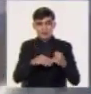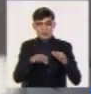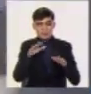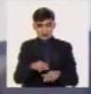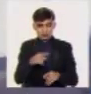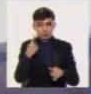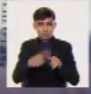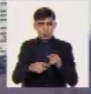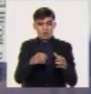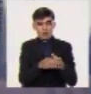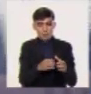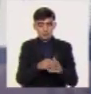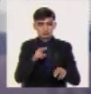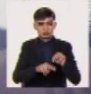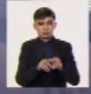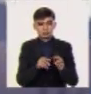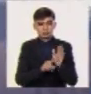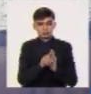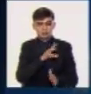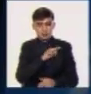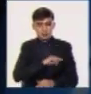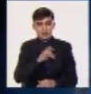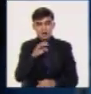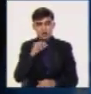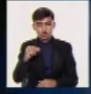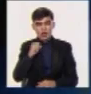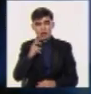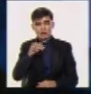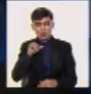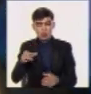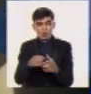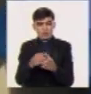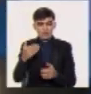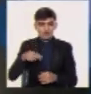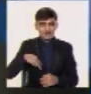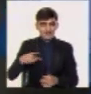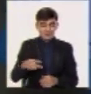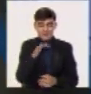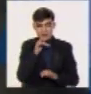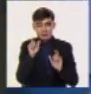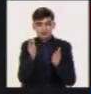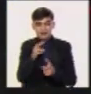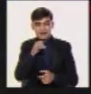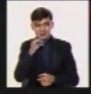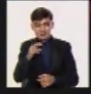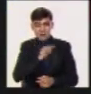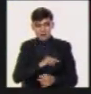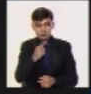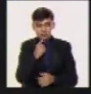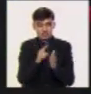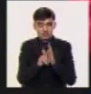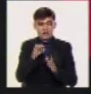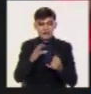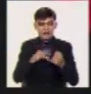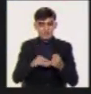қазір басқа компания құрылыс жүргізіп жатыр екен. Ал Рич Ақтау компаниясының директоры карантин кесірінен жұмыс қиындап